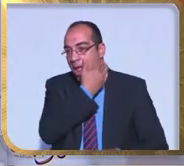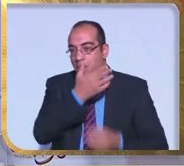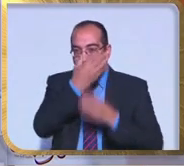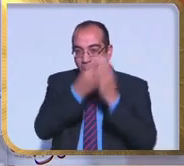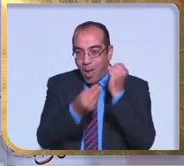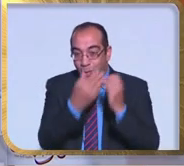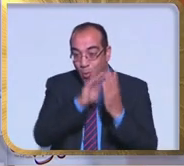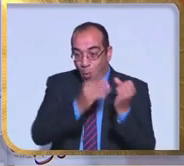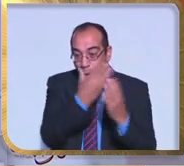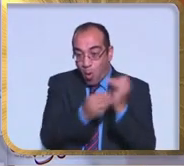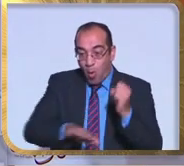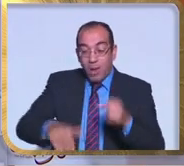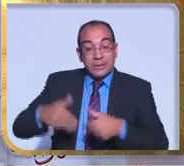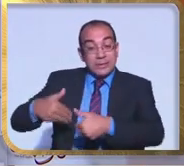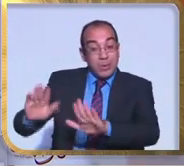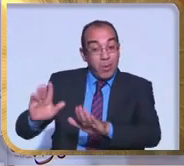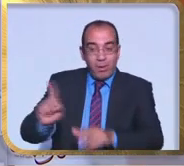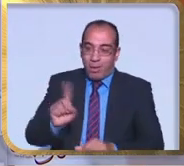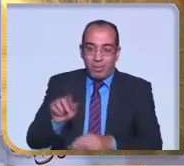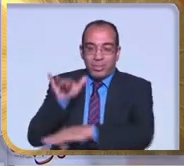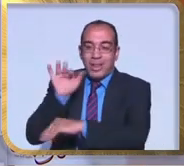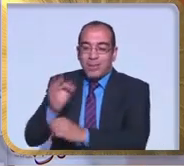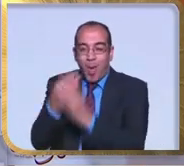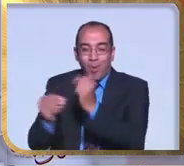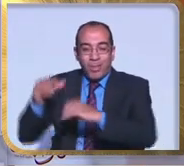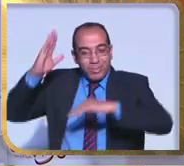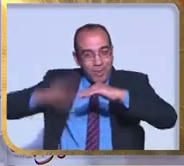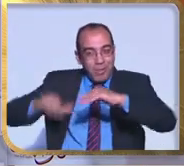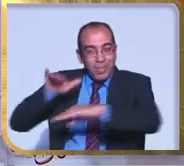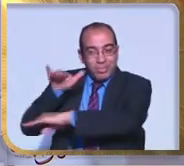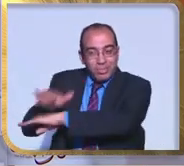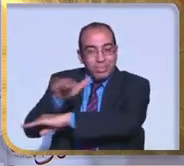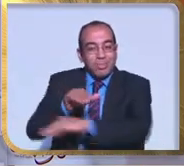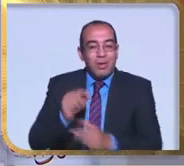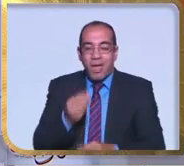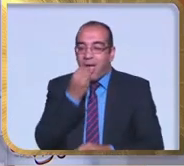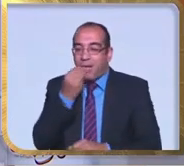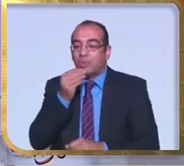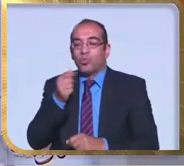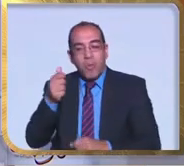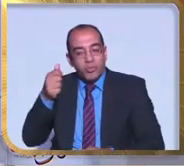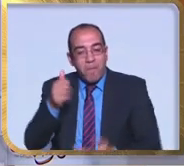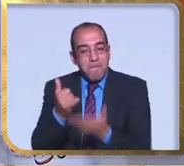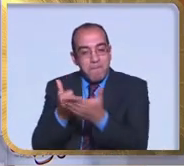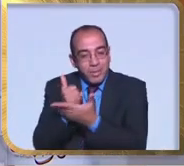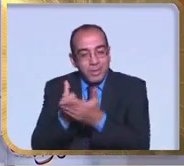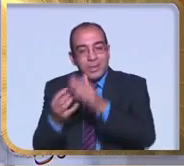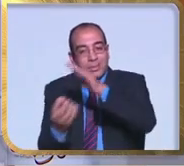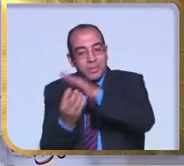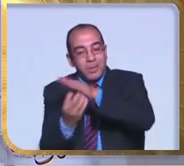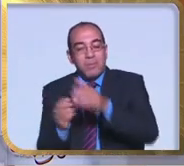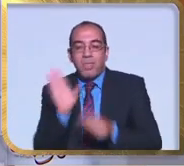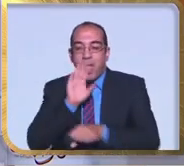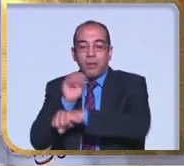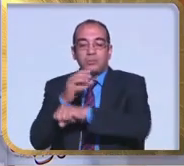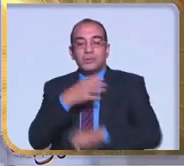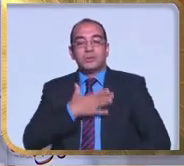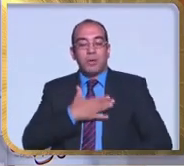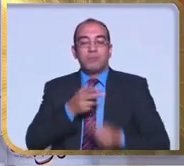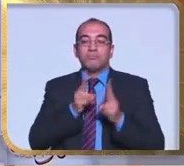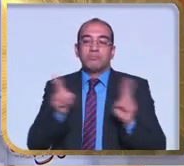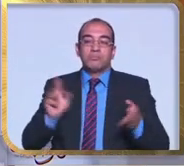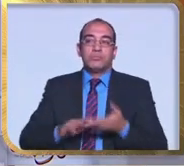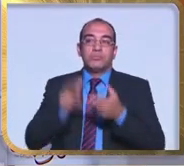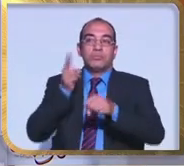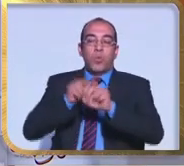إيديه، سواء يضيعها من الجانب المادي وهي وجوب الإنفاق عليه ومتابعة مصاريفه التعليمية الصحية وما شابه